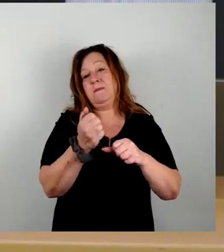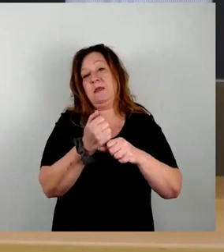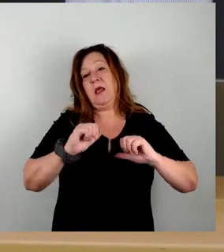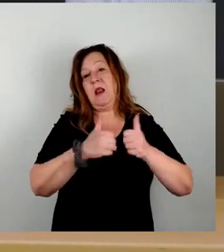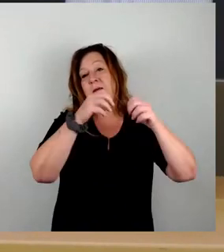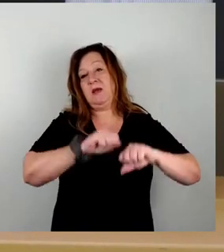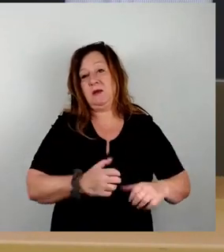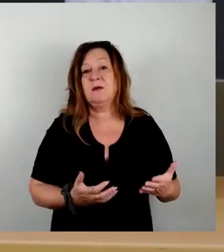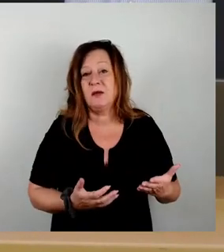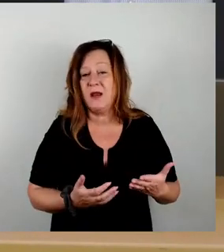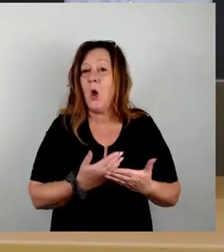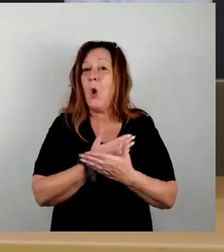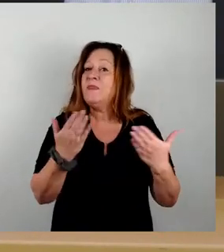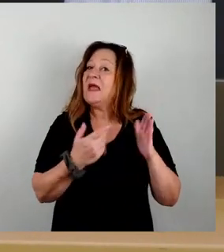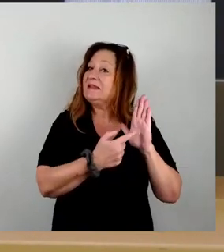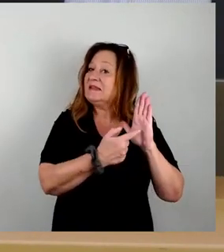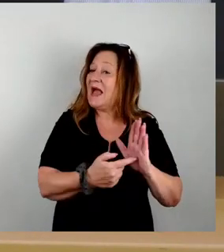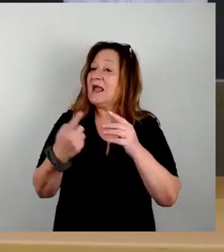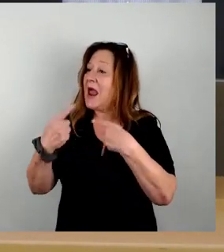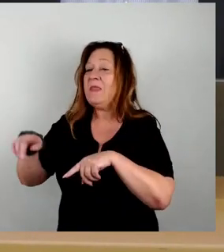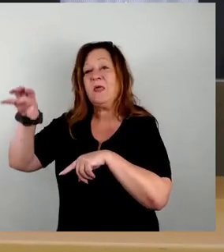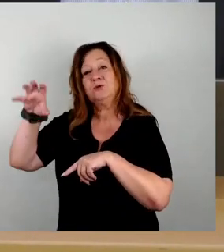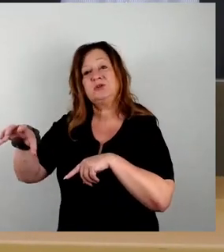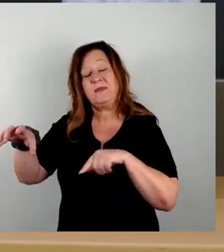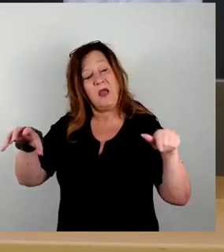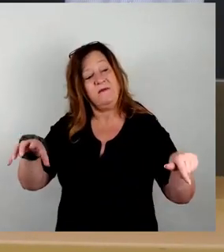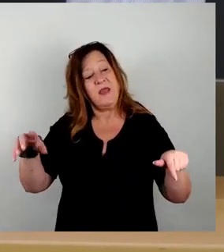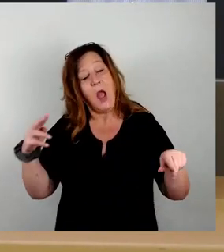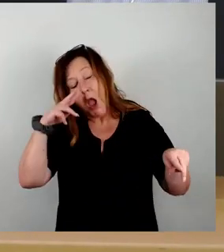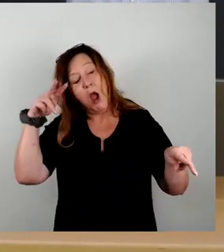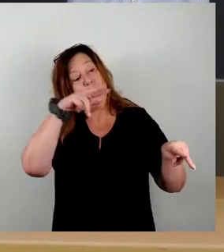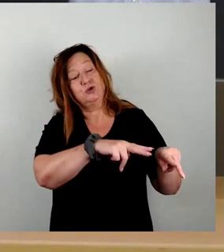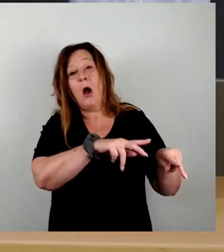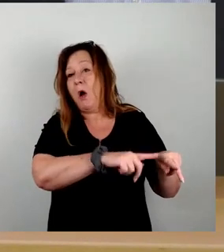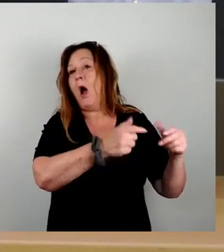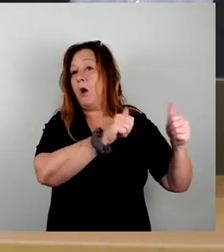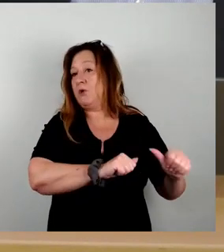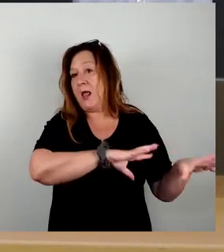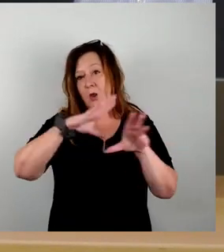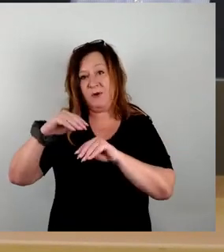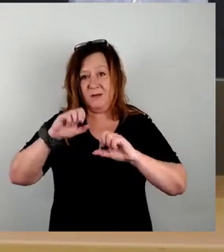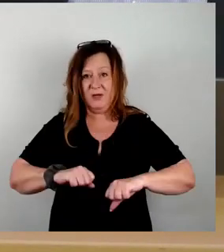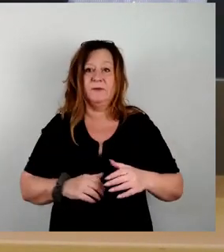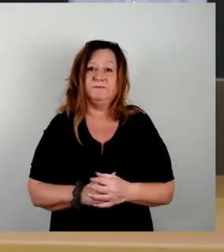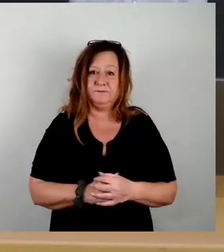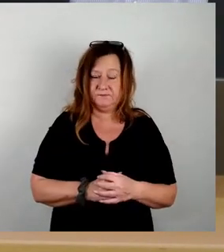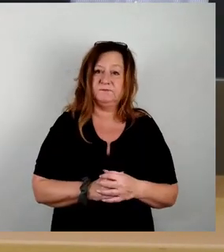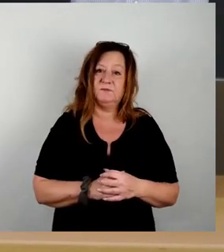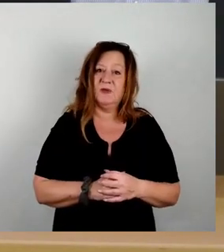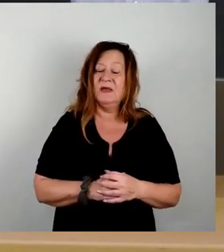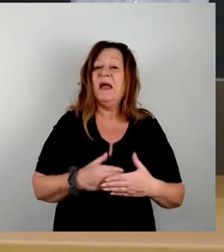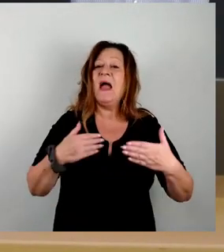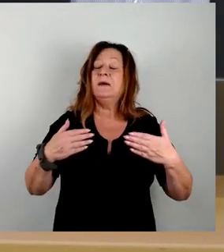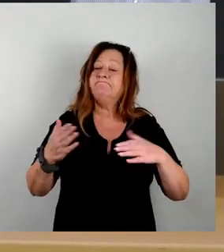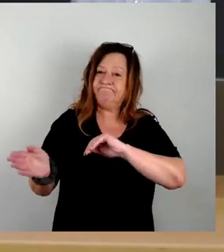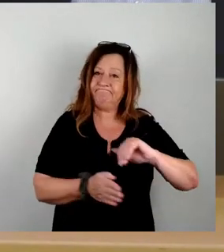auch für andere Städte modellhaft wirken, um das entsprechend umsetzen zu können. Jetzt zum Klimastadtvertrag. Der Klimastadtvertrag, und